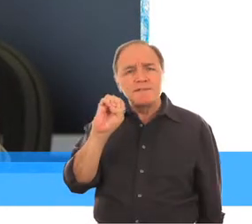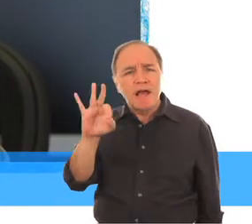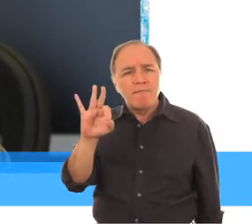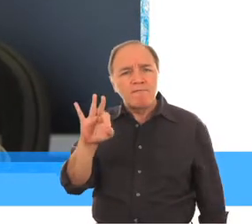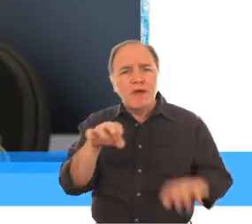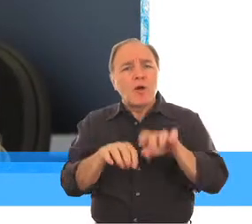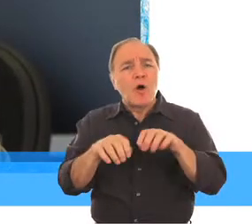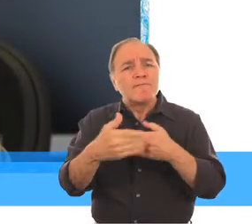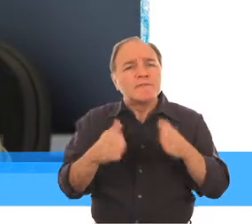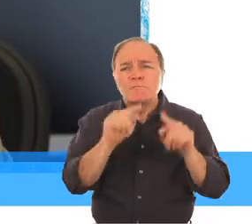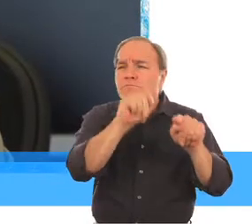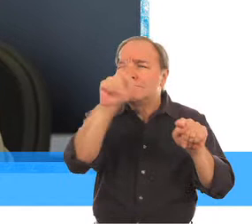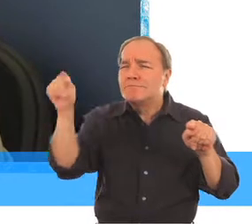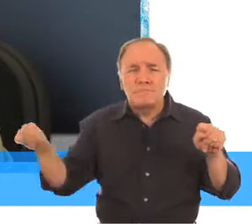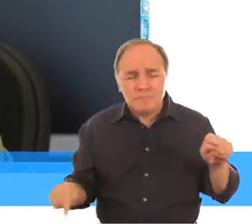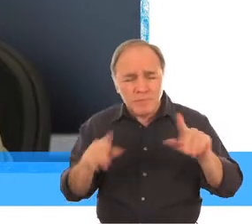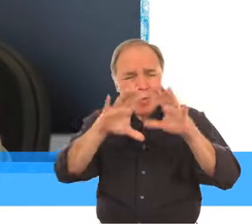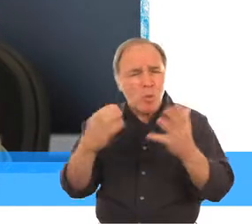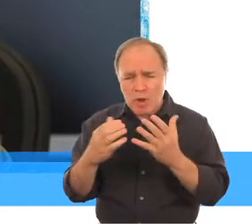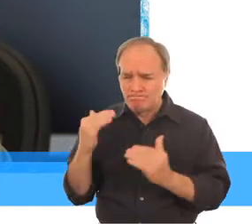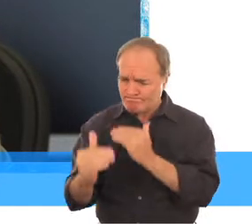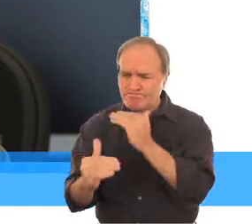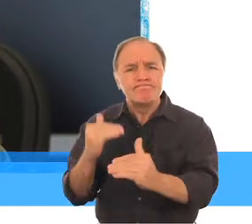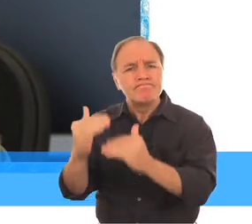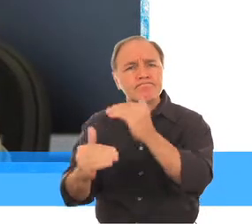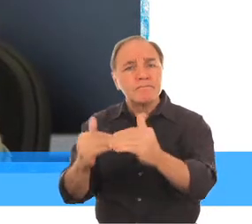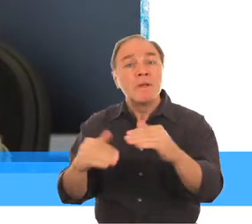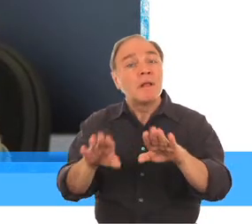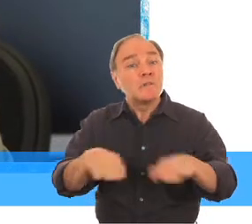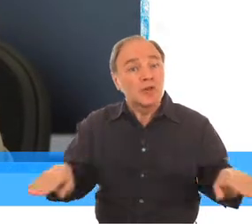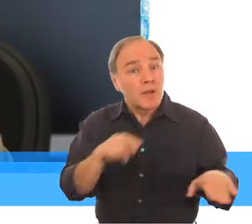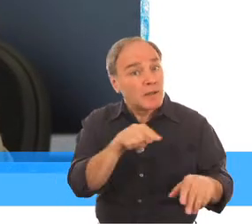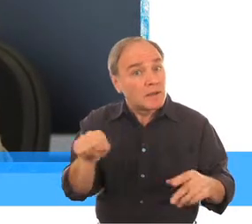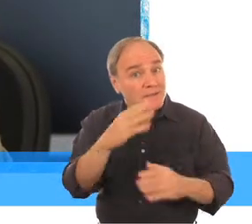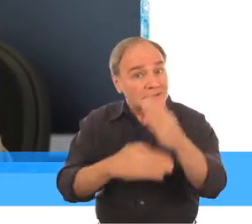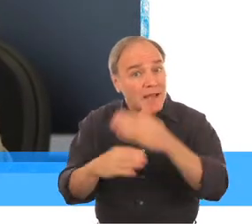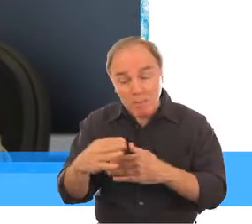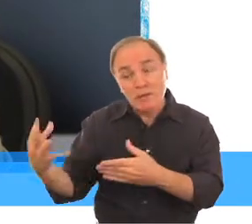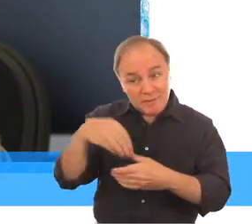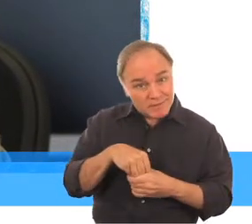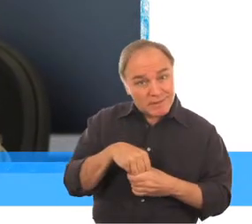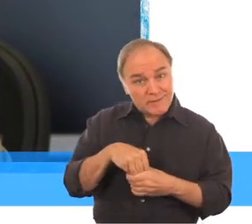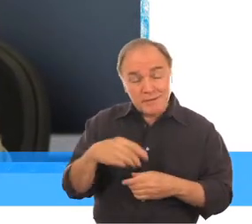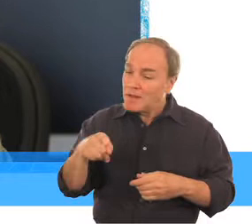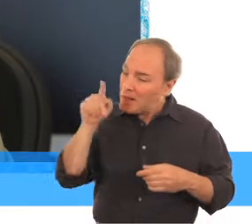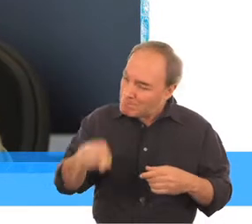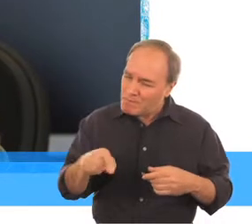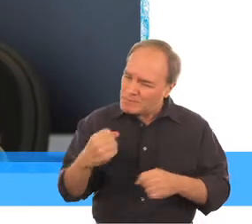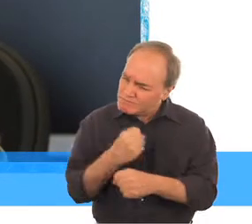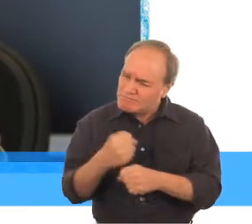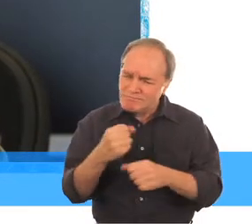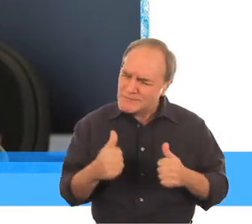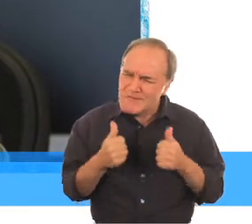bureaux nationaux sont en bonne voie pour l'inclusion des enfants handicapés. Mais nous pouvons tous faire mieux, chacun de nous, et nous pouvons tous